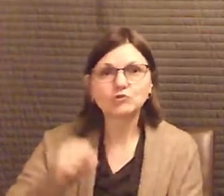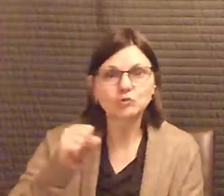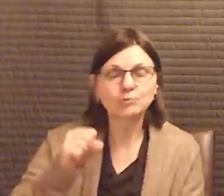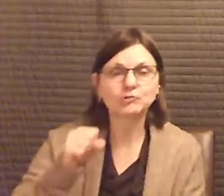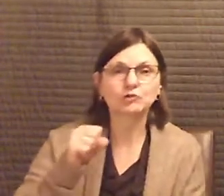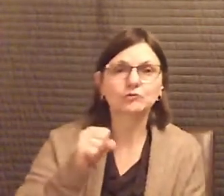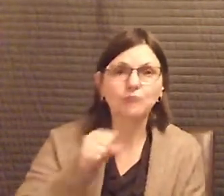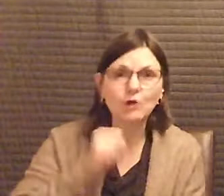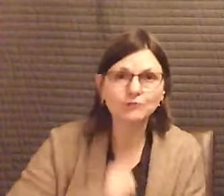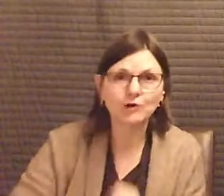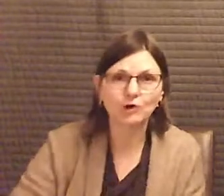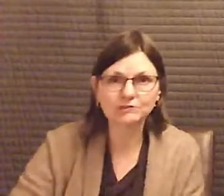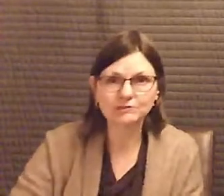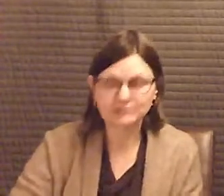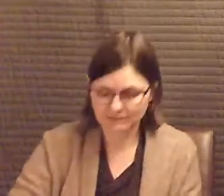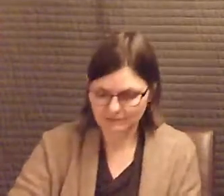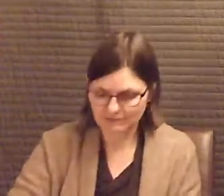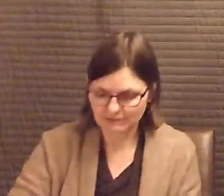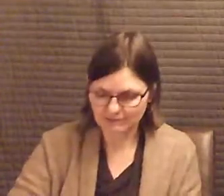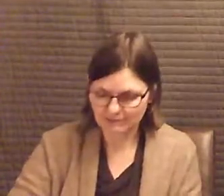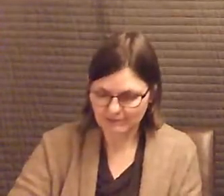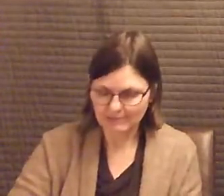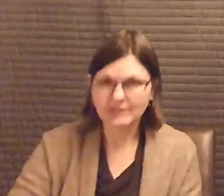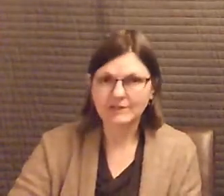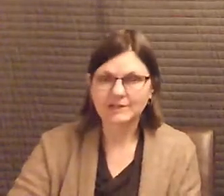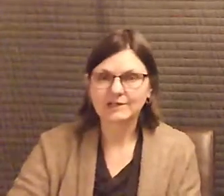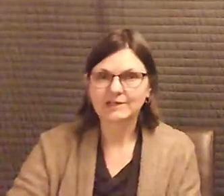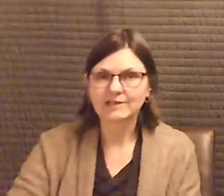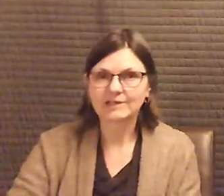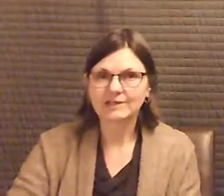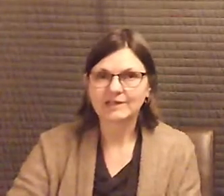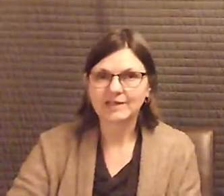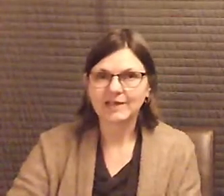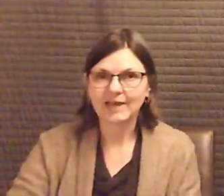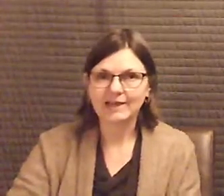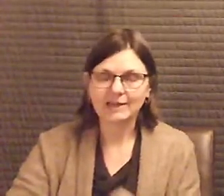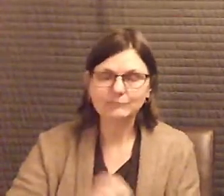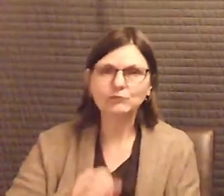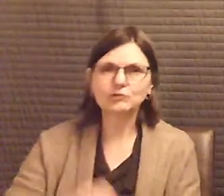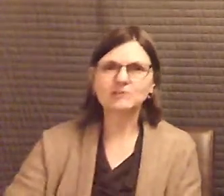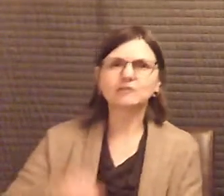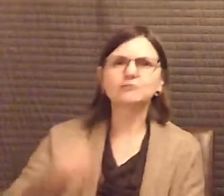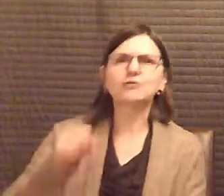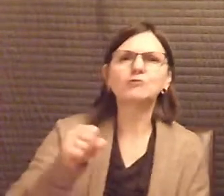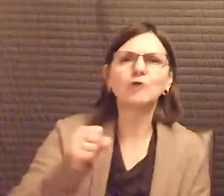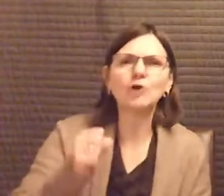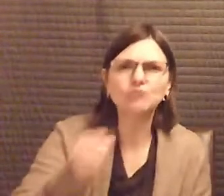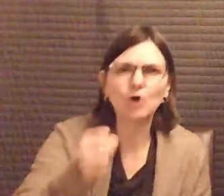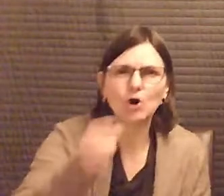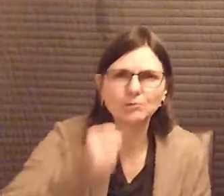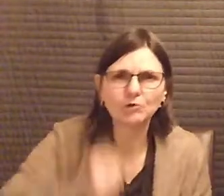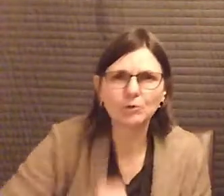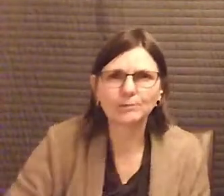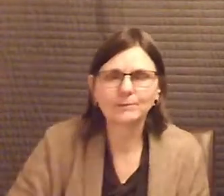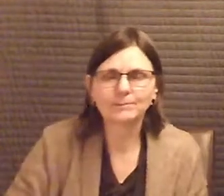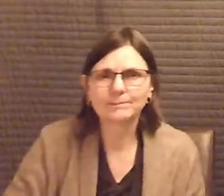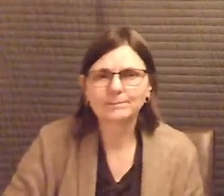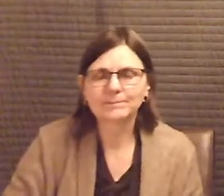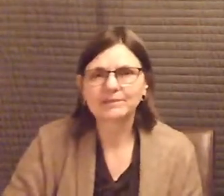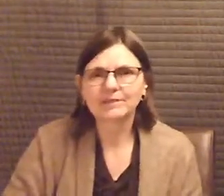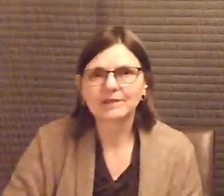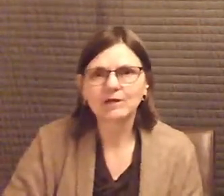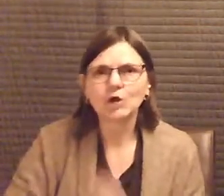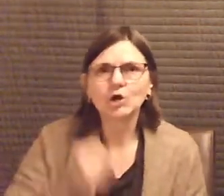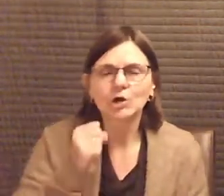man moest ze roepen tot het volk van van avila all about people een dag en ik heb het gevoel dat ik het volk van god oproep